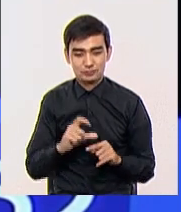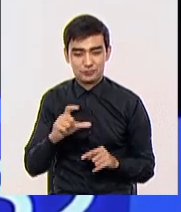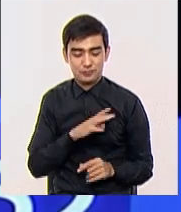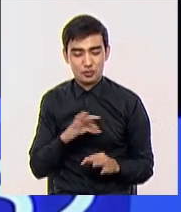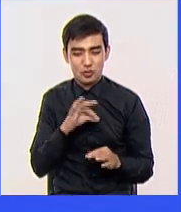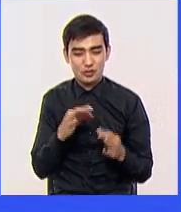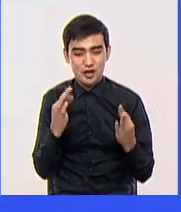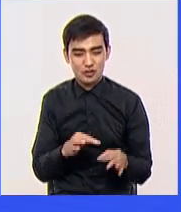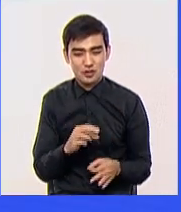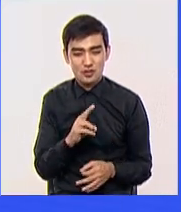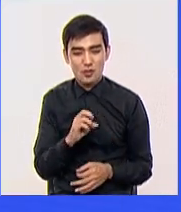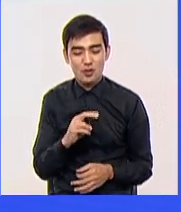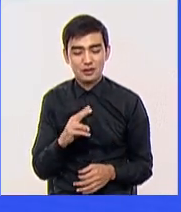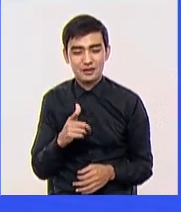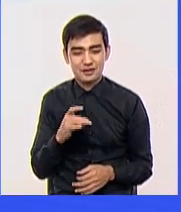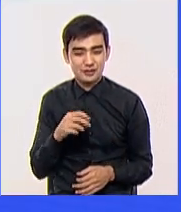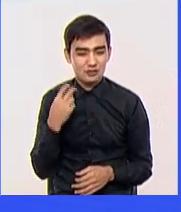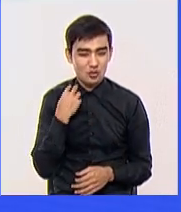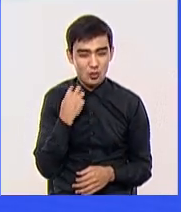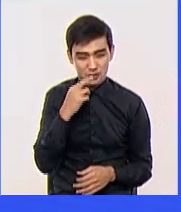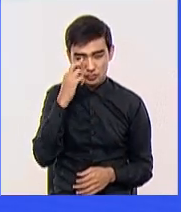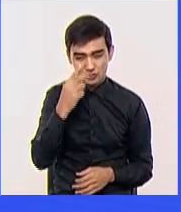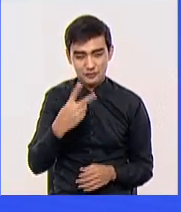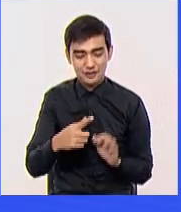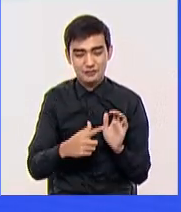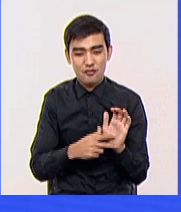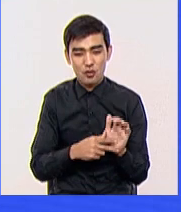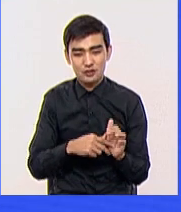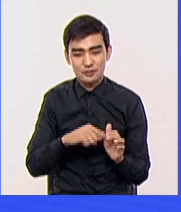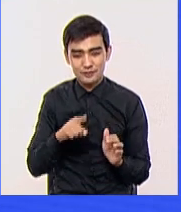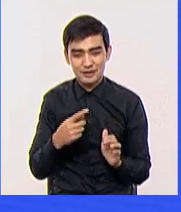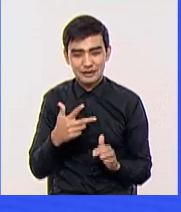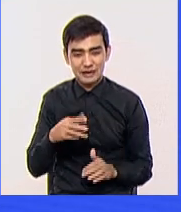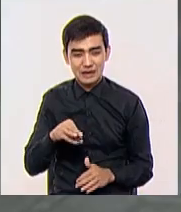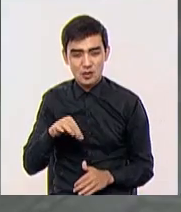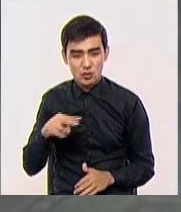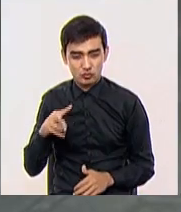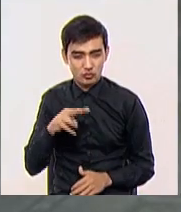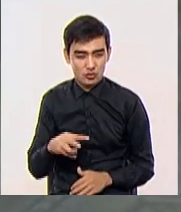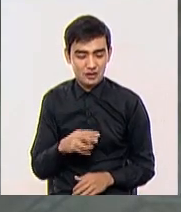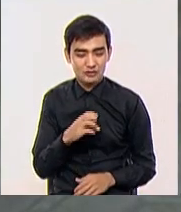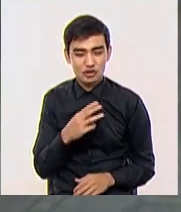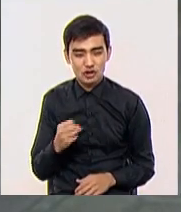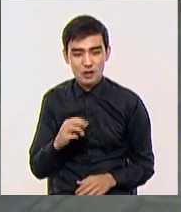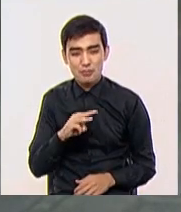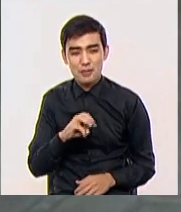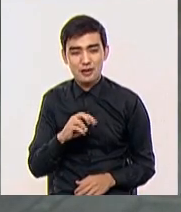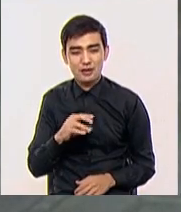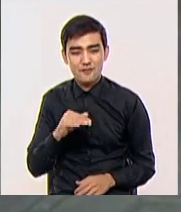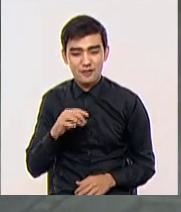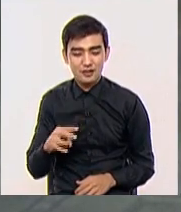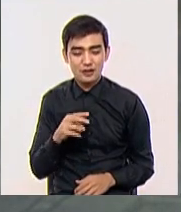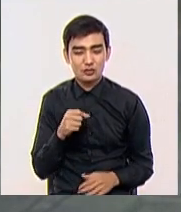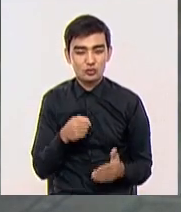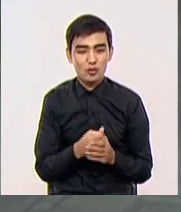разрешенный Конгрессом потолок госдолга в 28,4 триллиона долларов. Минфин США сообщил, что до